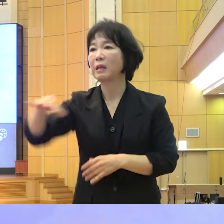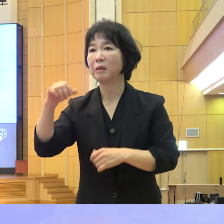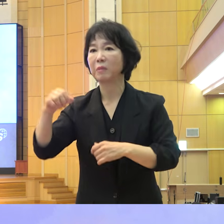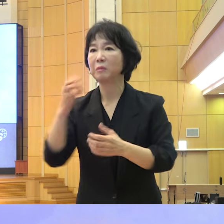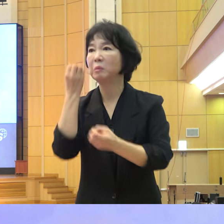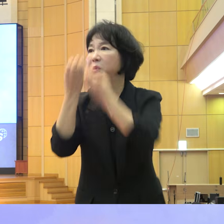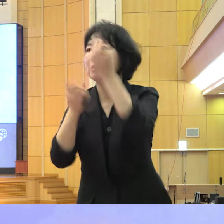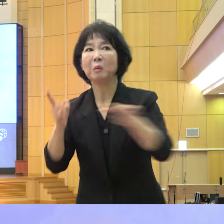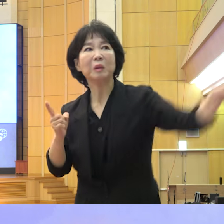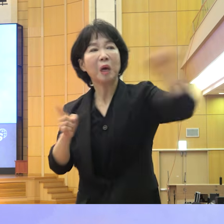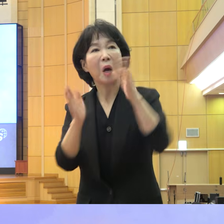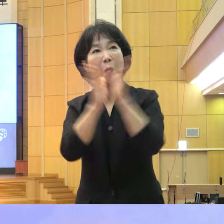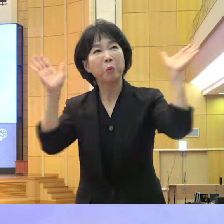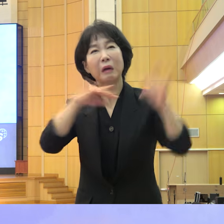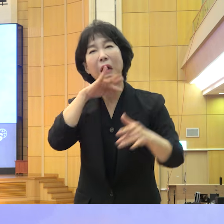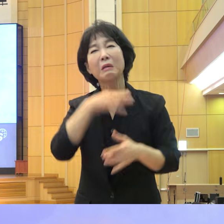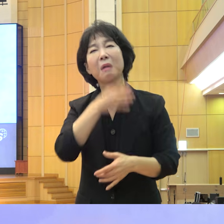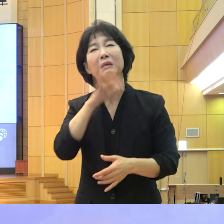많은데